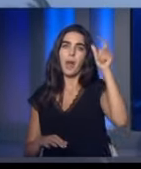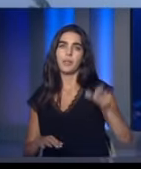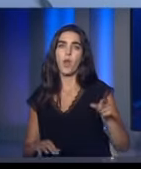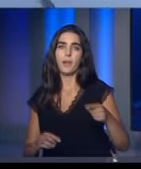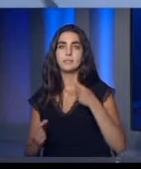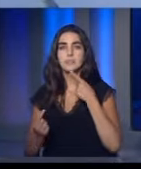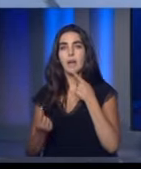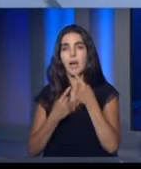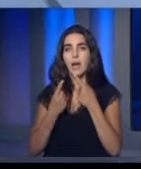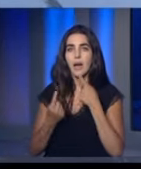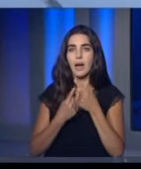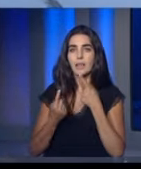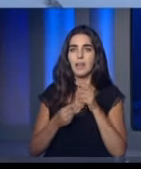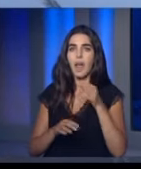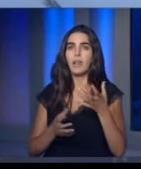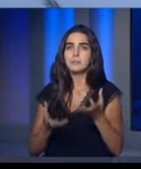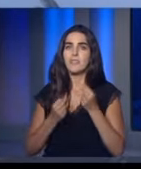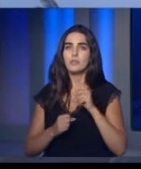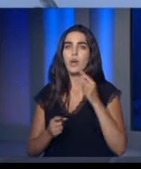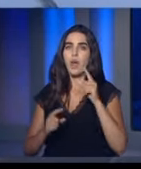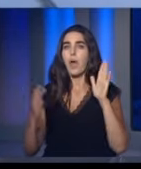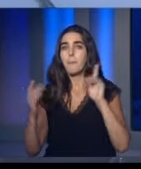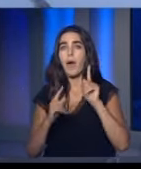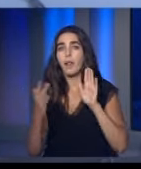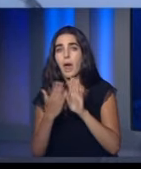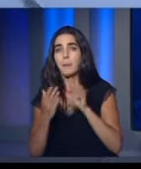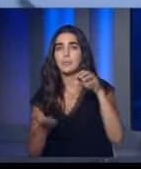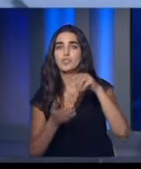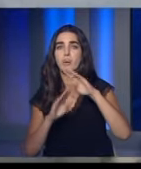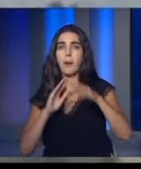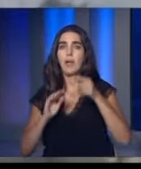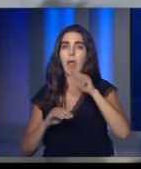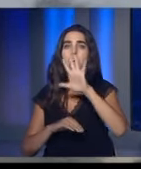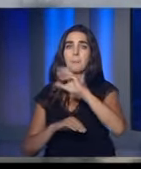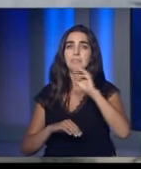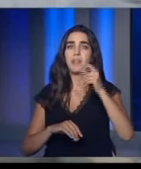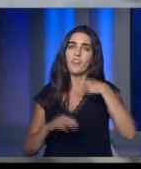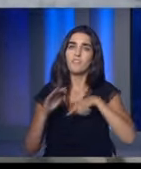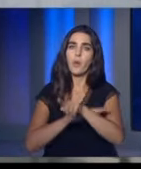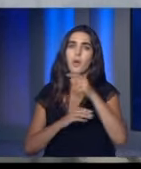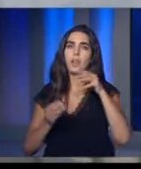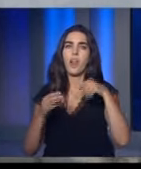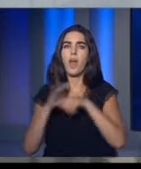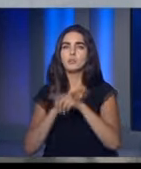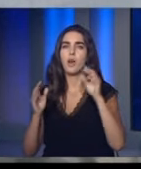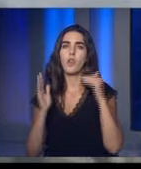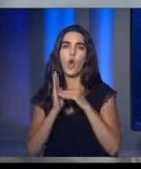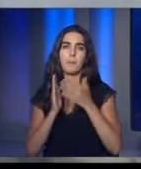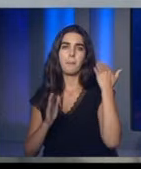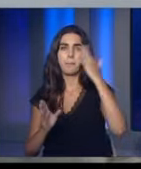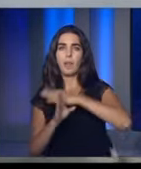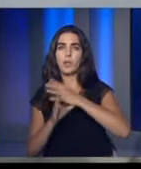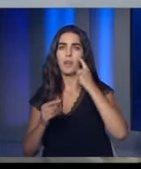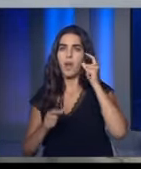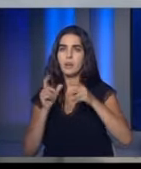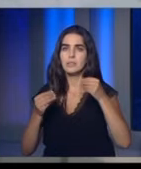الأربعاء، ورئيس وزرائها أندرو هولنس أفاد أن ما يقرب من 500 جامايكي فروا إلى الملاجئ